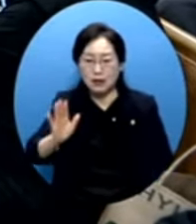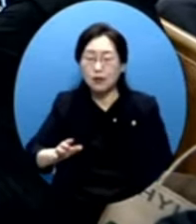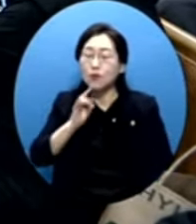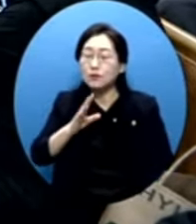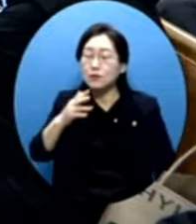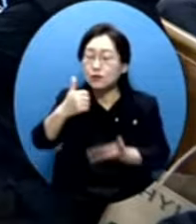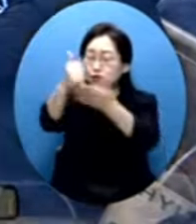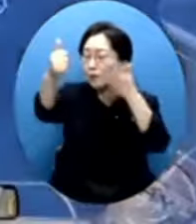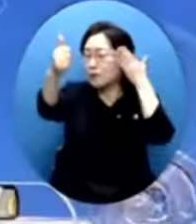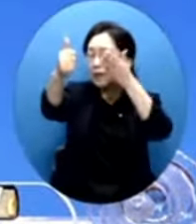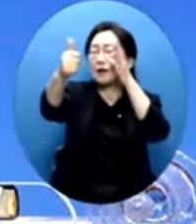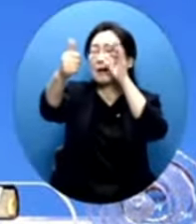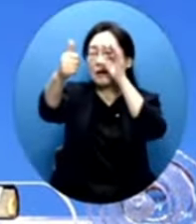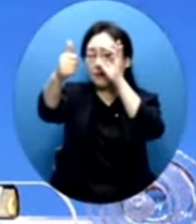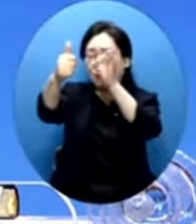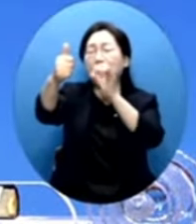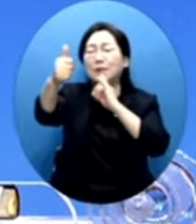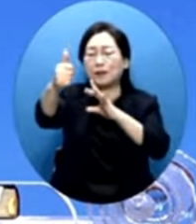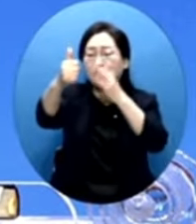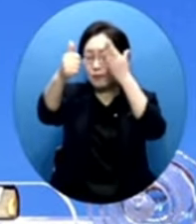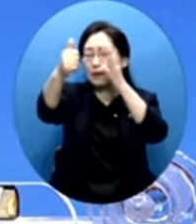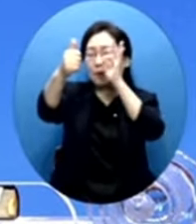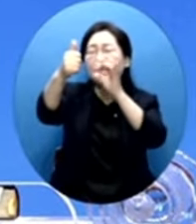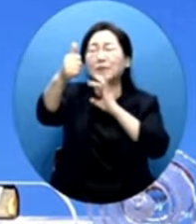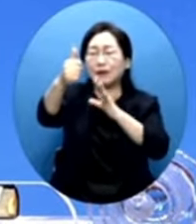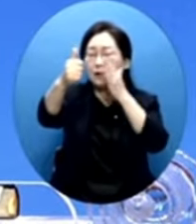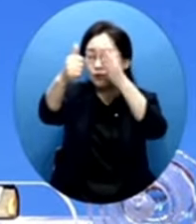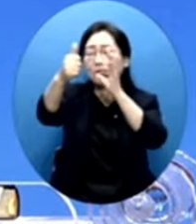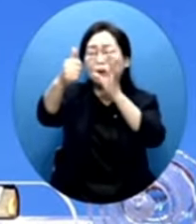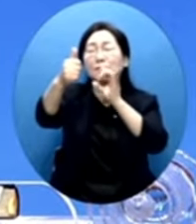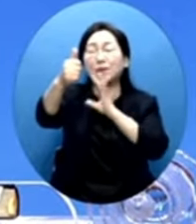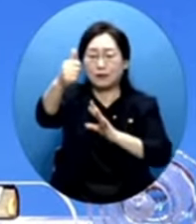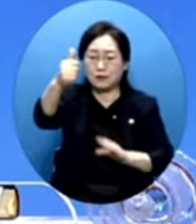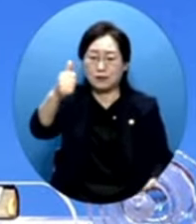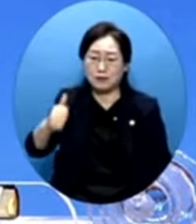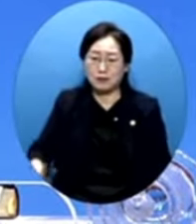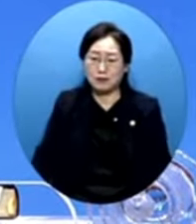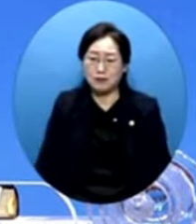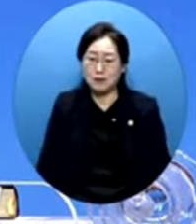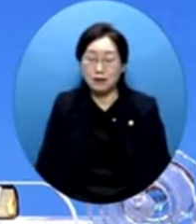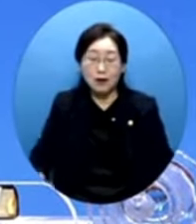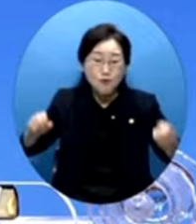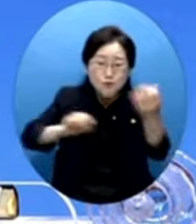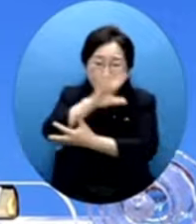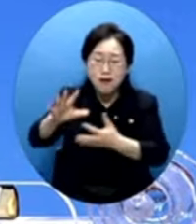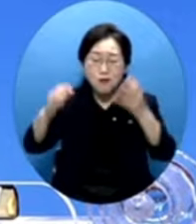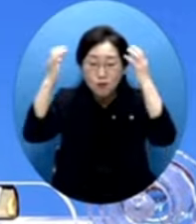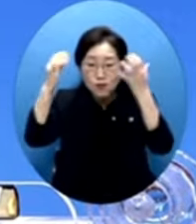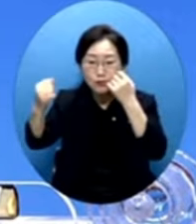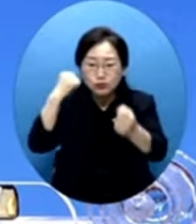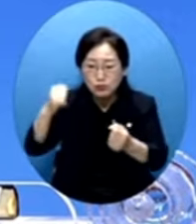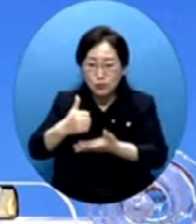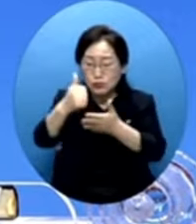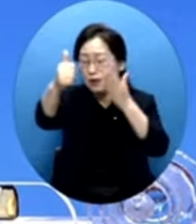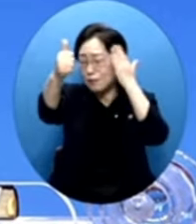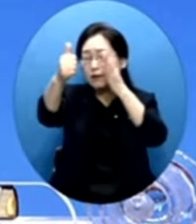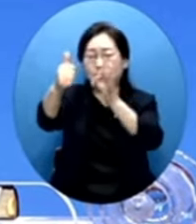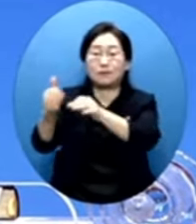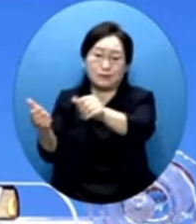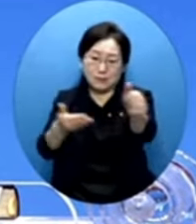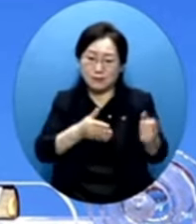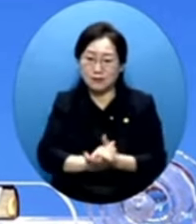오직 주만 바라보나이다 주만 바라보나이다 주만 바라보나이다 아멘 환난 중에 고난 중에 주님만 바라보시기